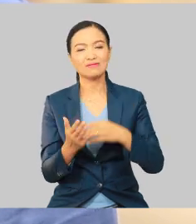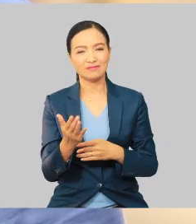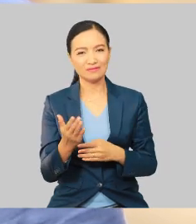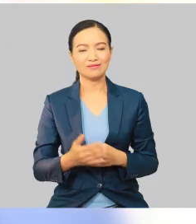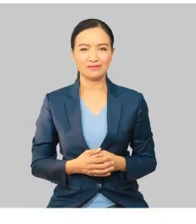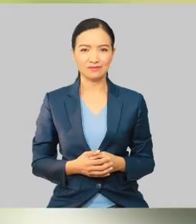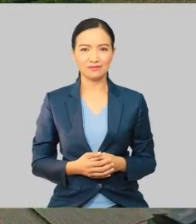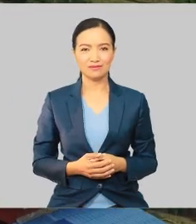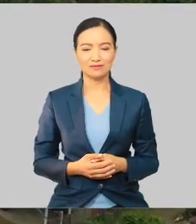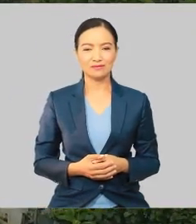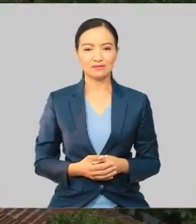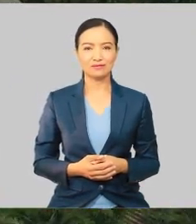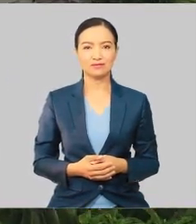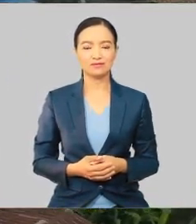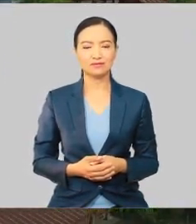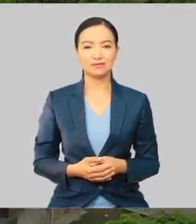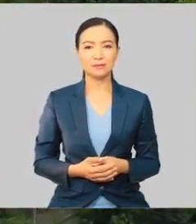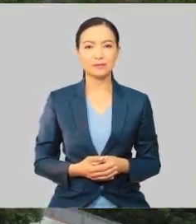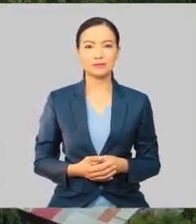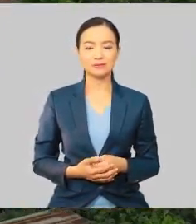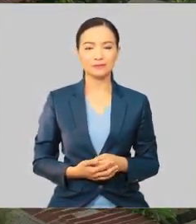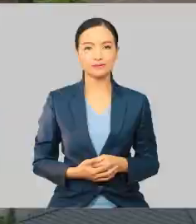น์เทียนจักรครับ